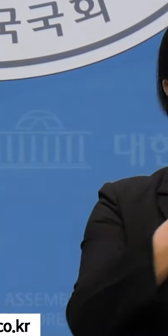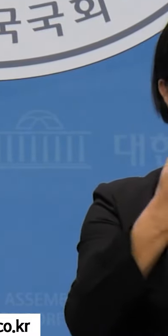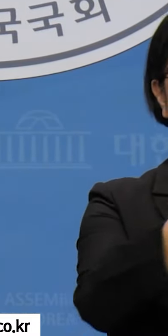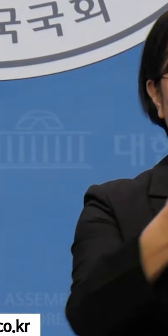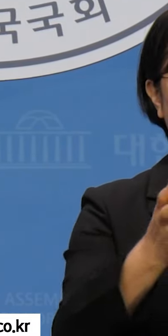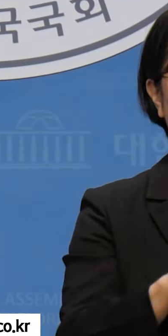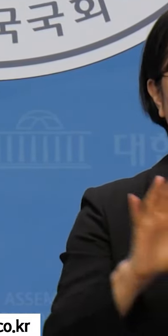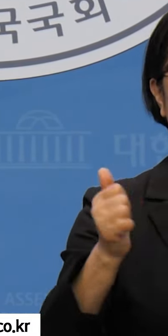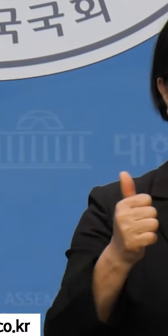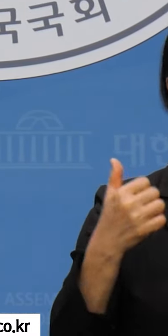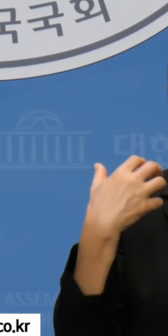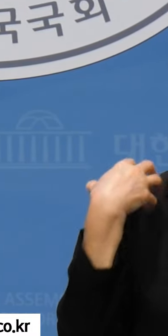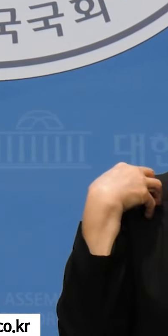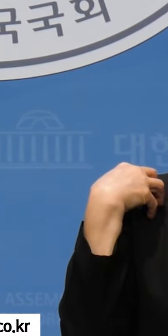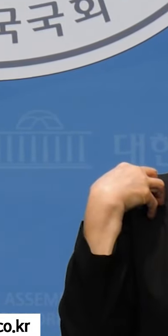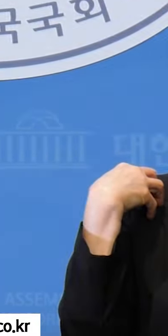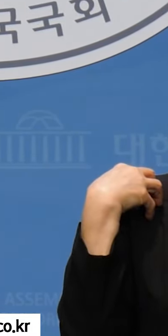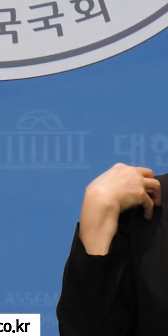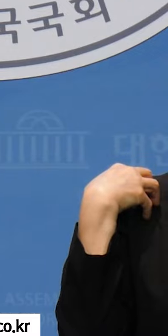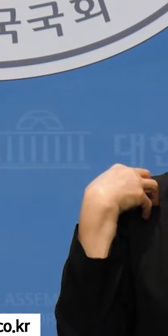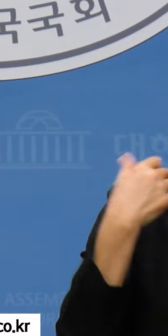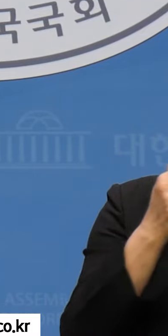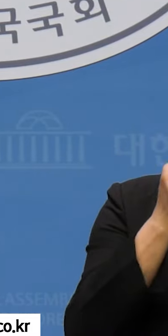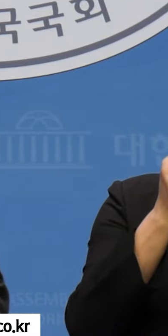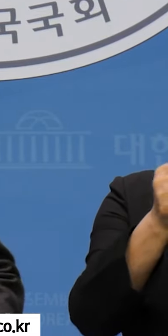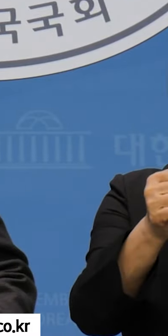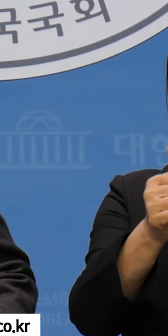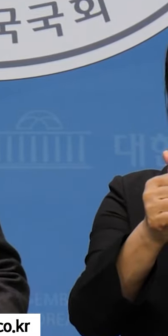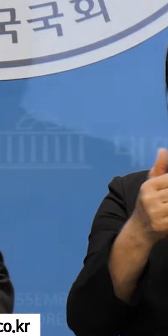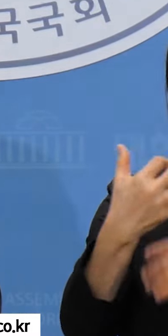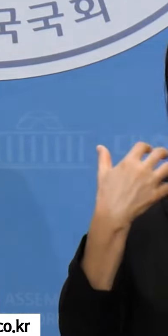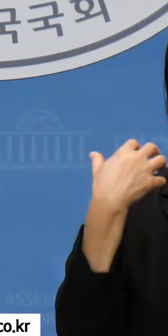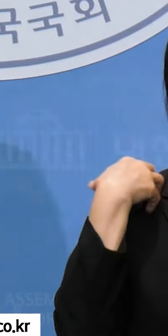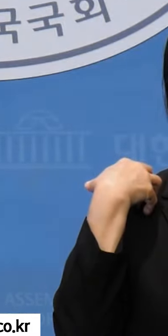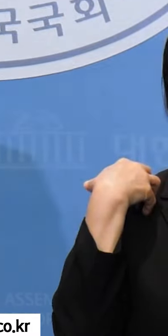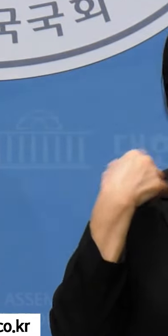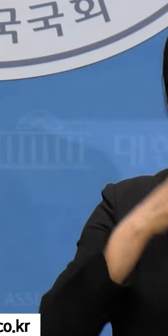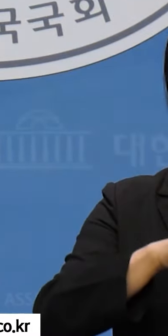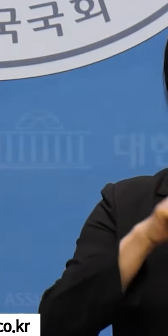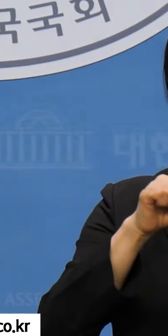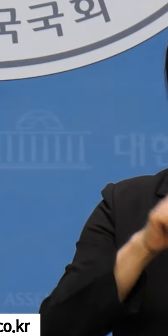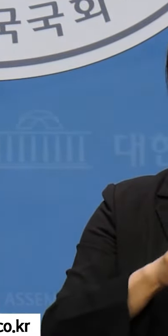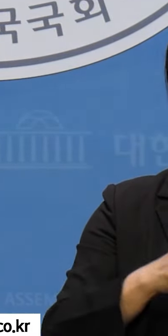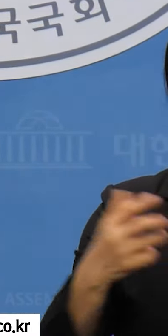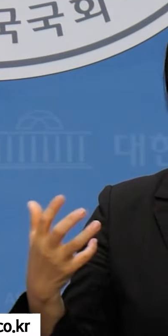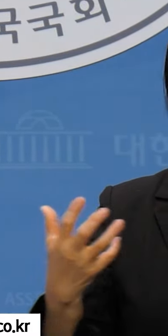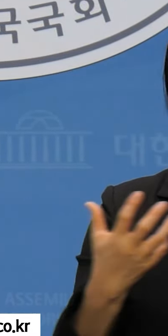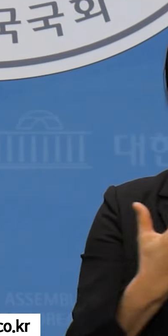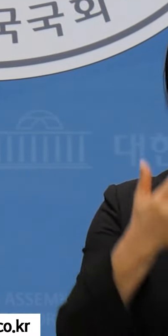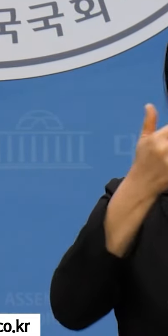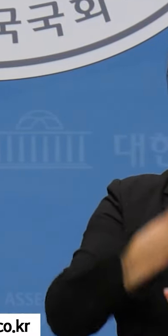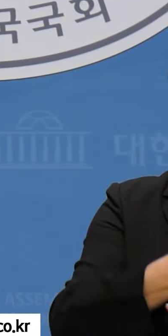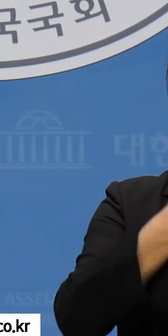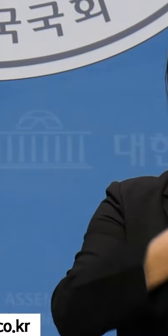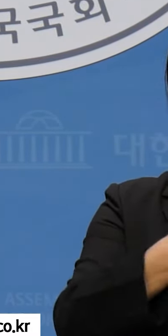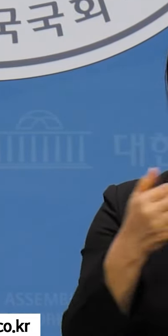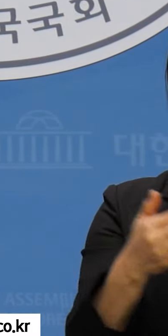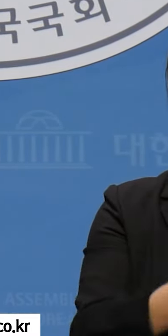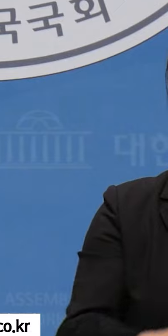민주당 의원으로서, 민주당 원내대표로서 가슴 벅찬 성과들을 만들어